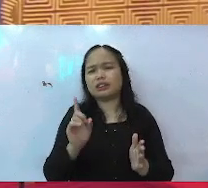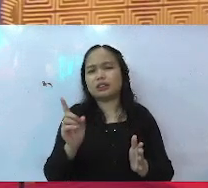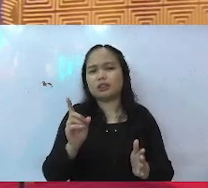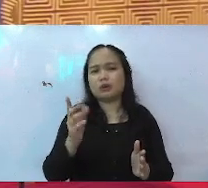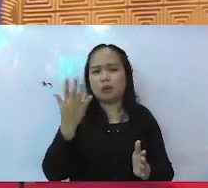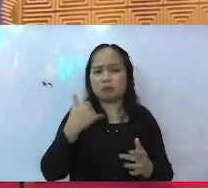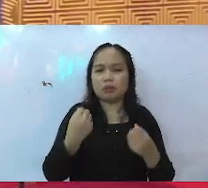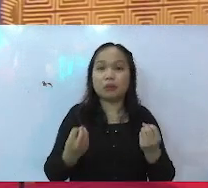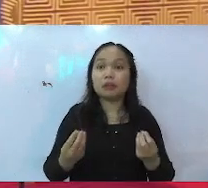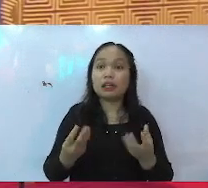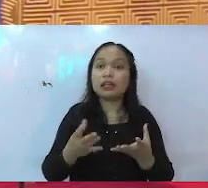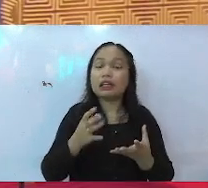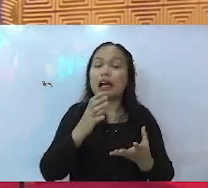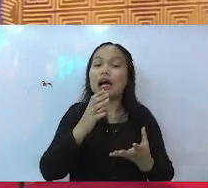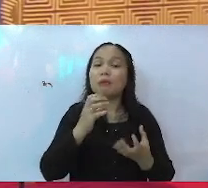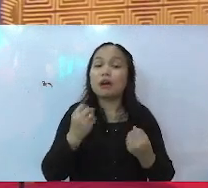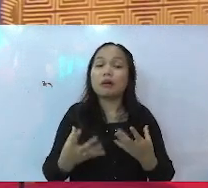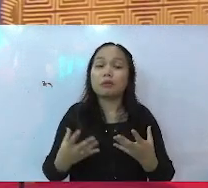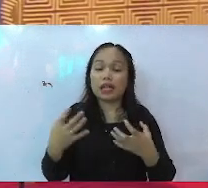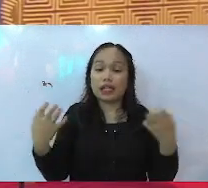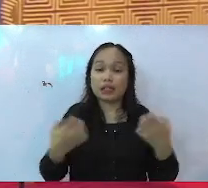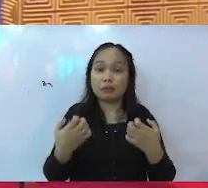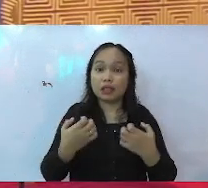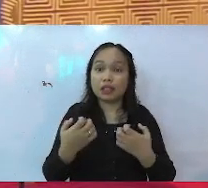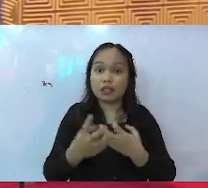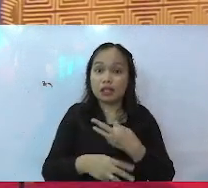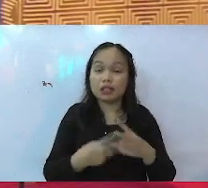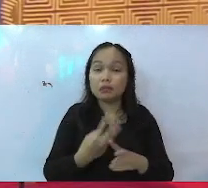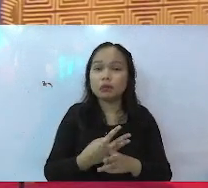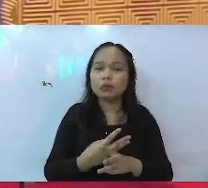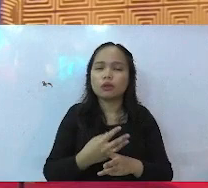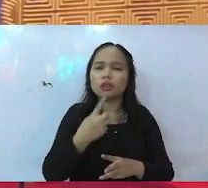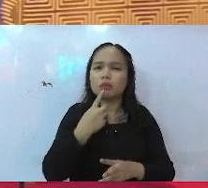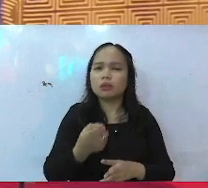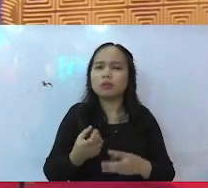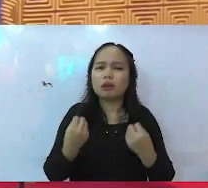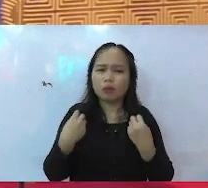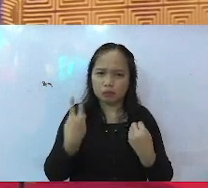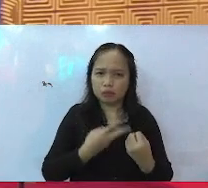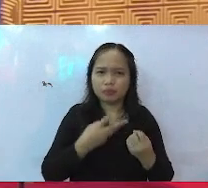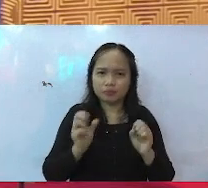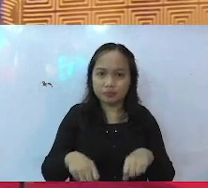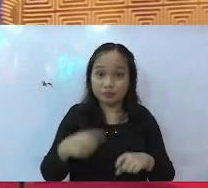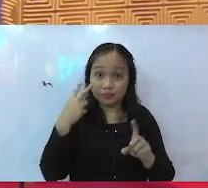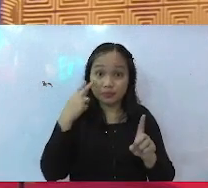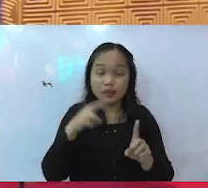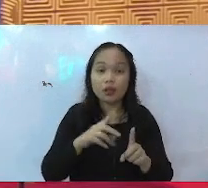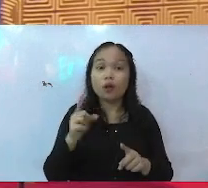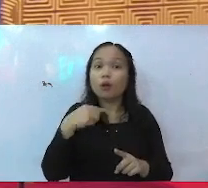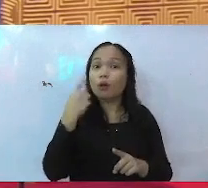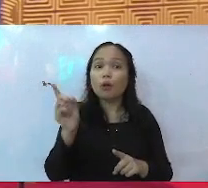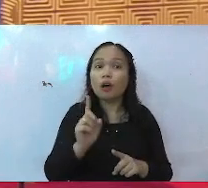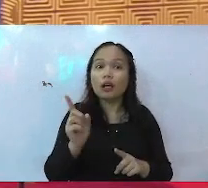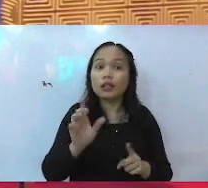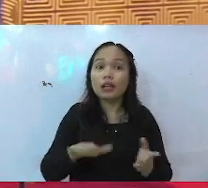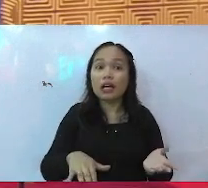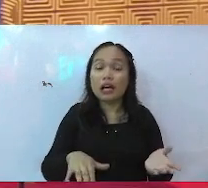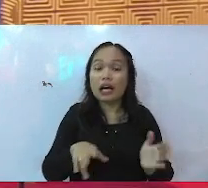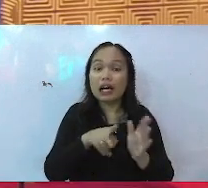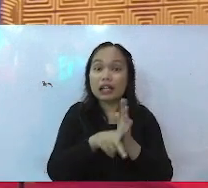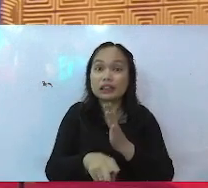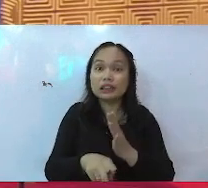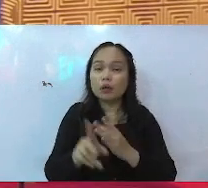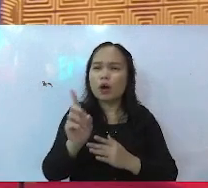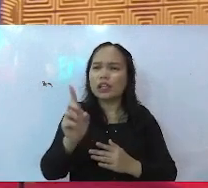unnumbered fo against the world sir Dominic sir maki makikita niyo rin dito na ang pumapatay kasi ang nagiging